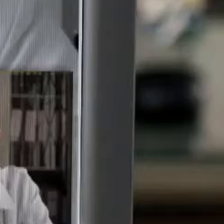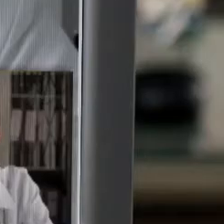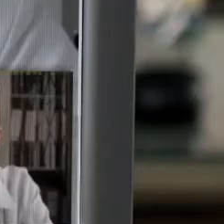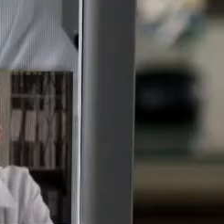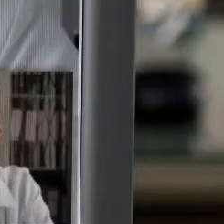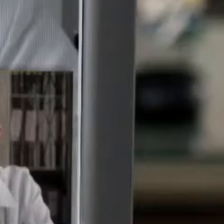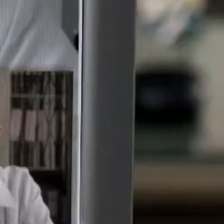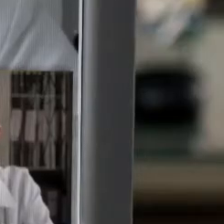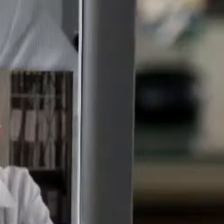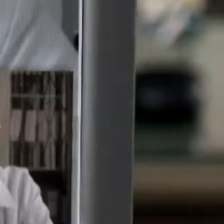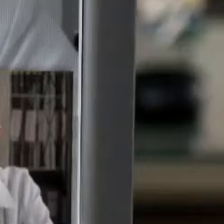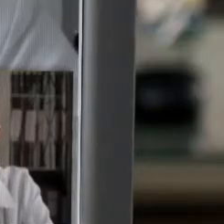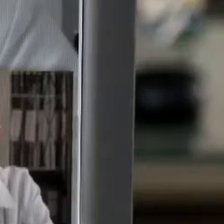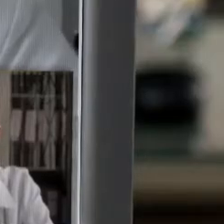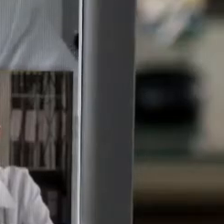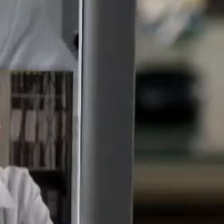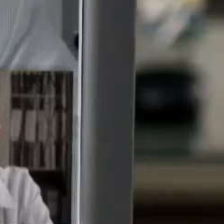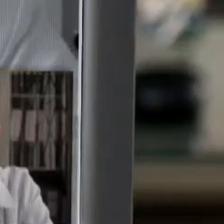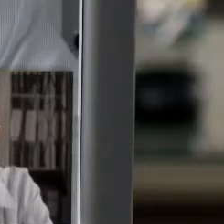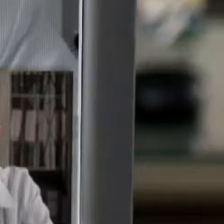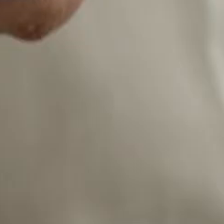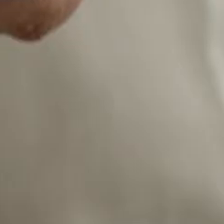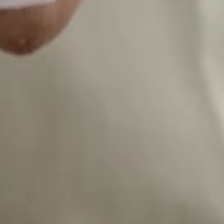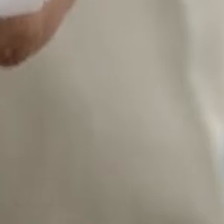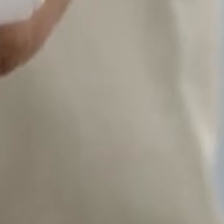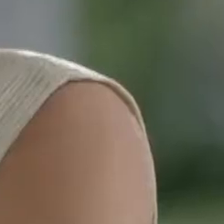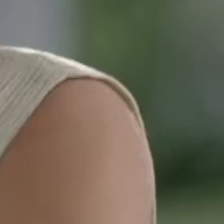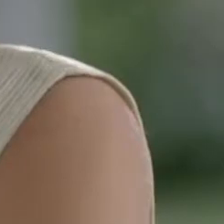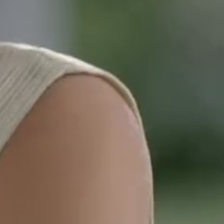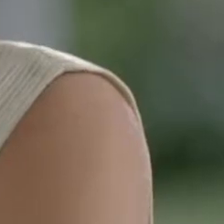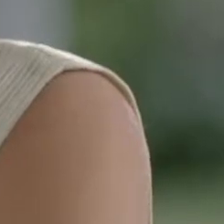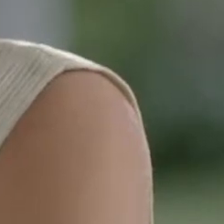งพยาบาลเครือข่ายสามารถทำได้ทันที มาถูกทางแล้วล่ะ